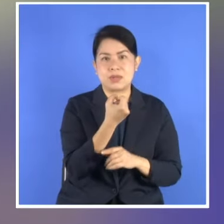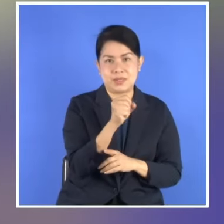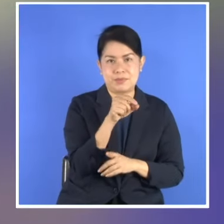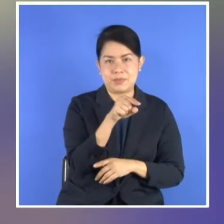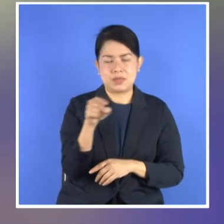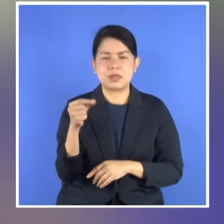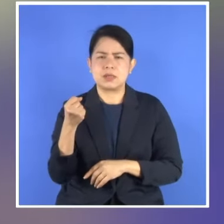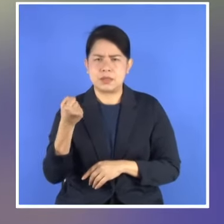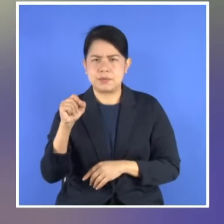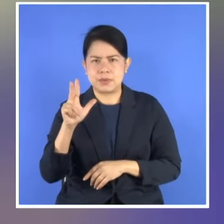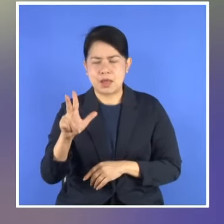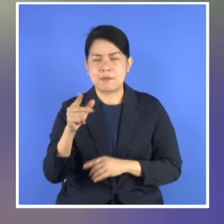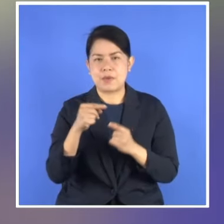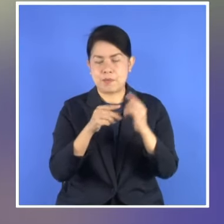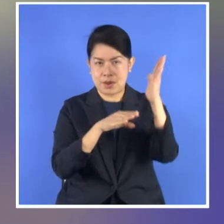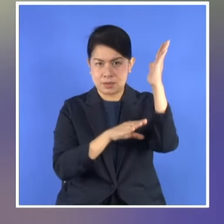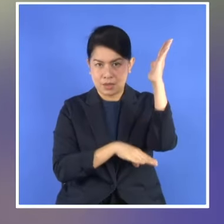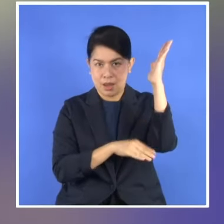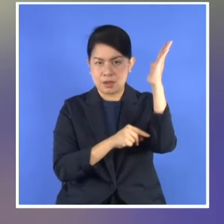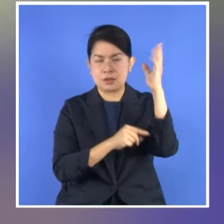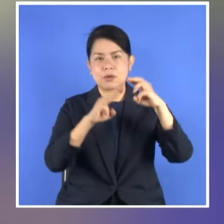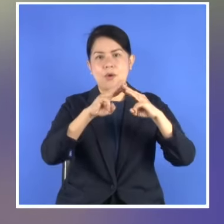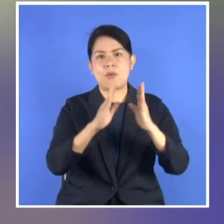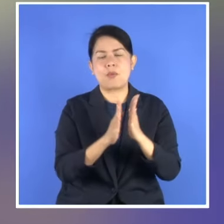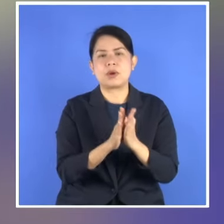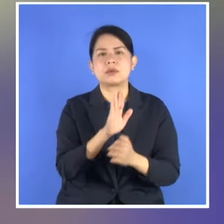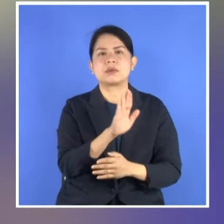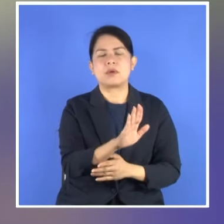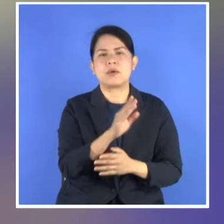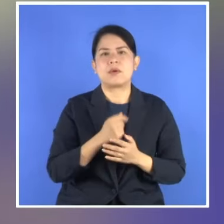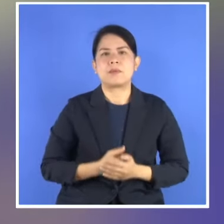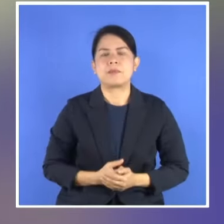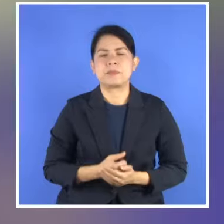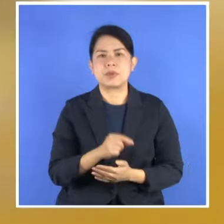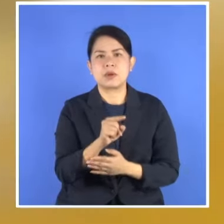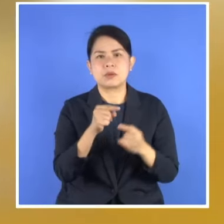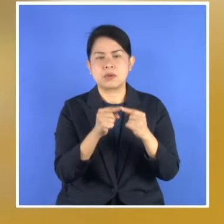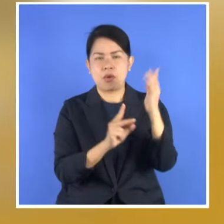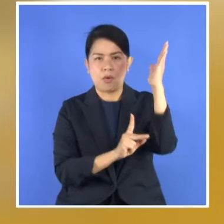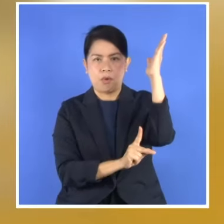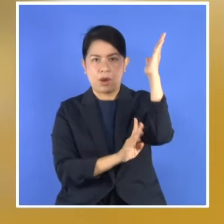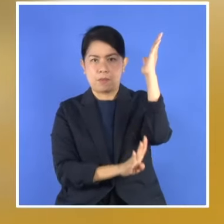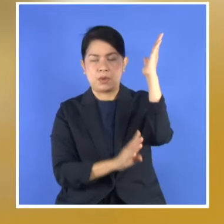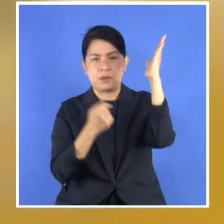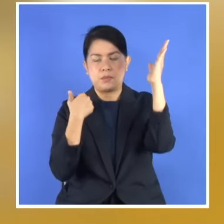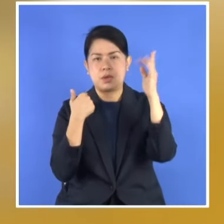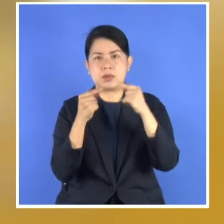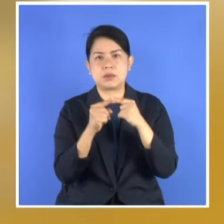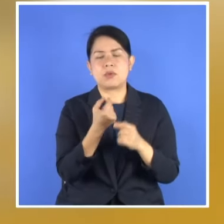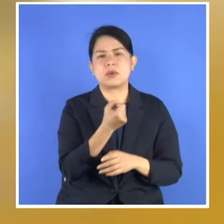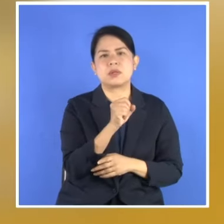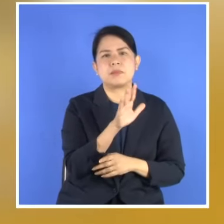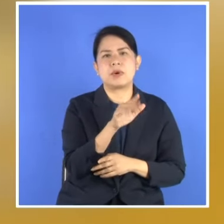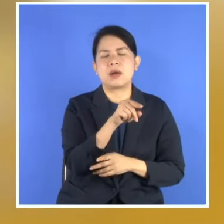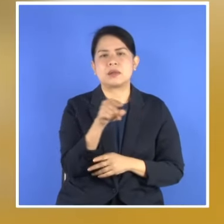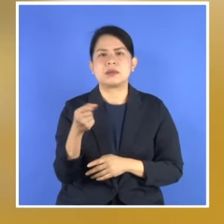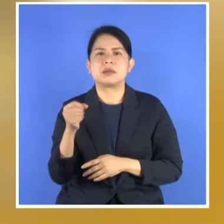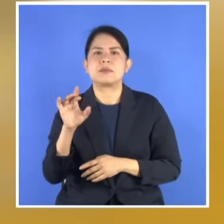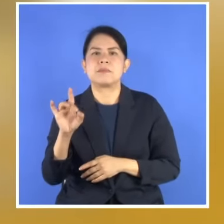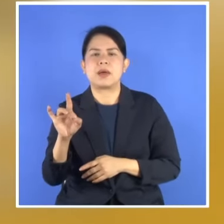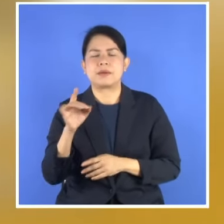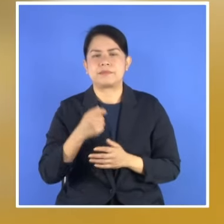มีนาคมและก็ต่อที่ภาคใต้ที่วัดมหาธาตุวชิรมงคลและที่จังหวัดกระบีนะครับในระหว่างวันที่15-18มีนาคมนี้